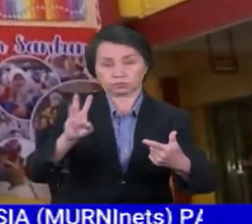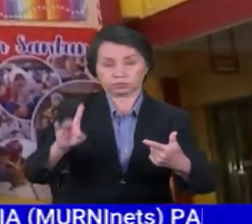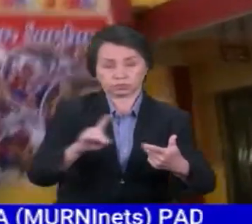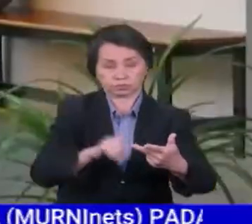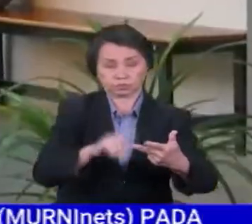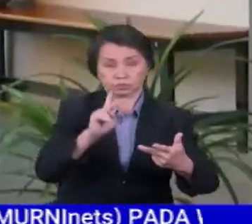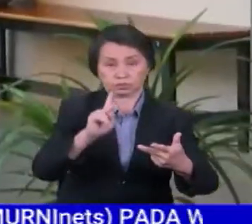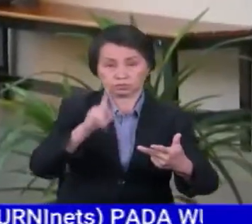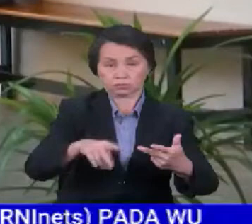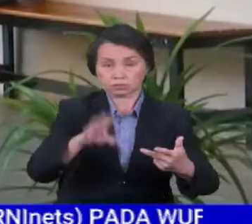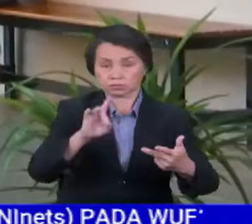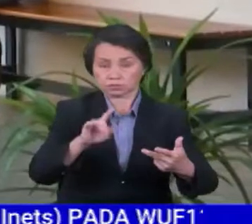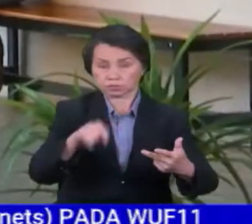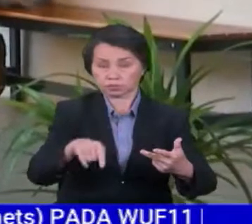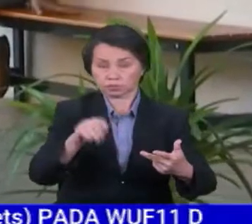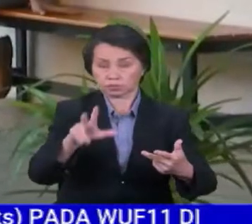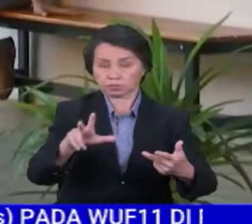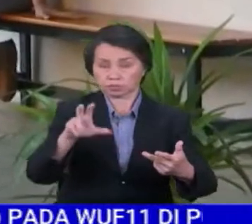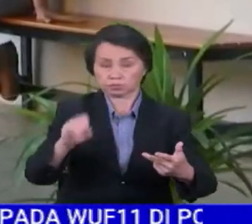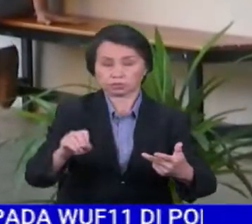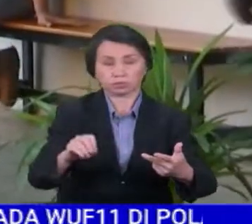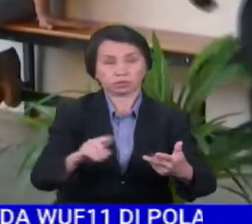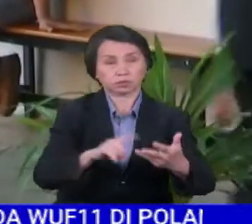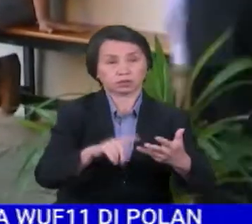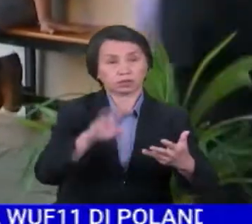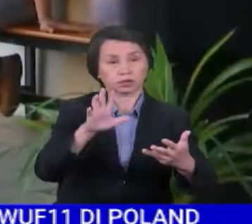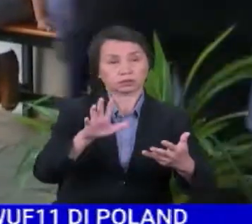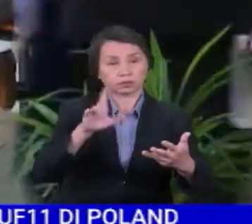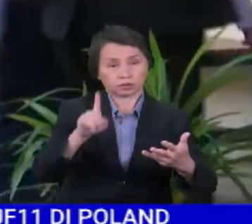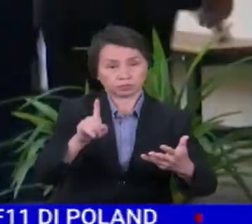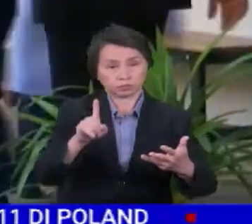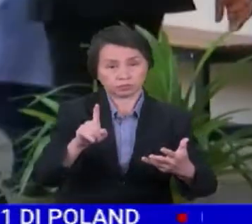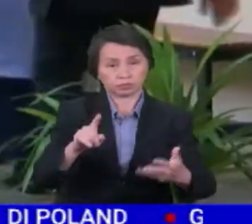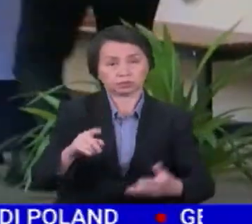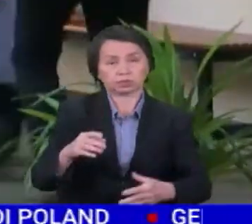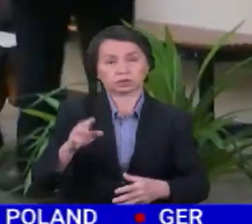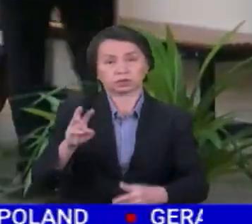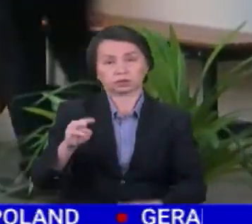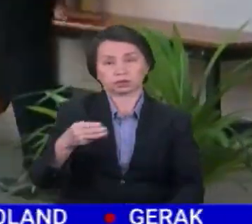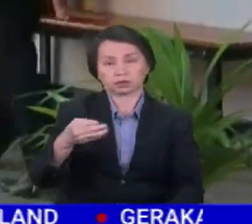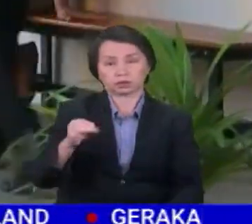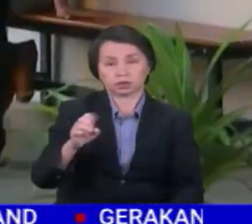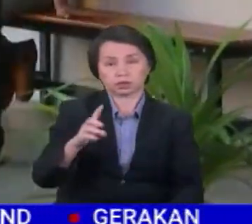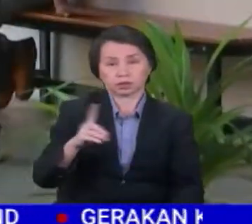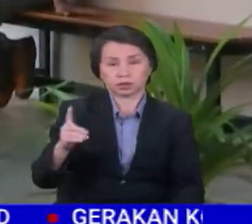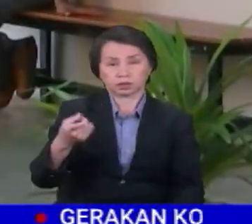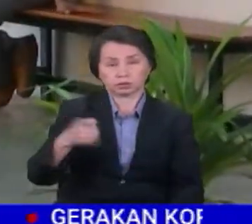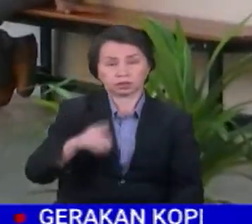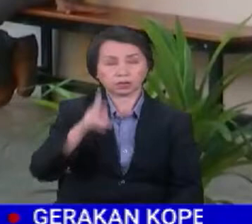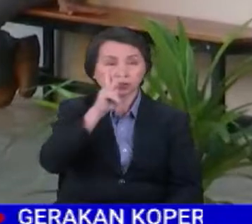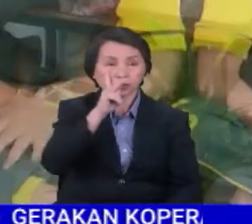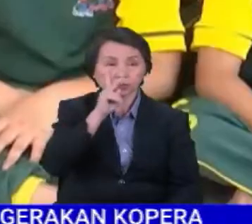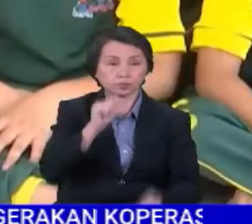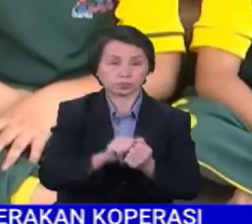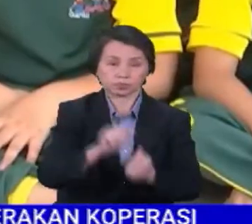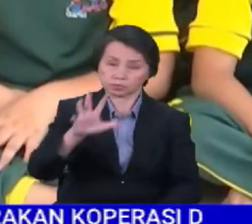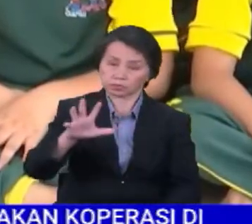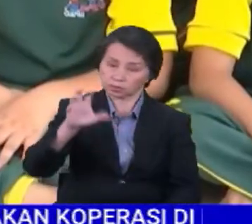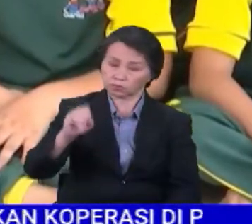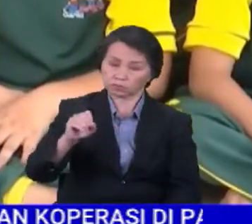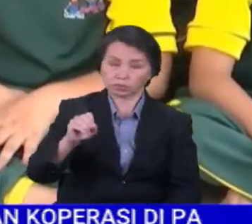Pasu 830 kes sebanyak 51 wabak hfmd dilaporkan berlaku di Kedah dengan 50